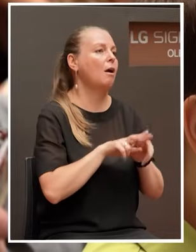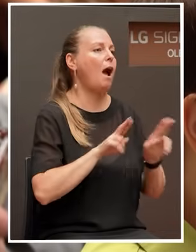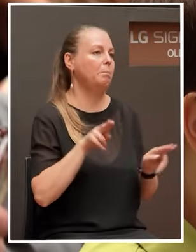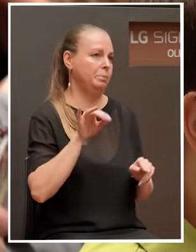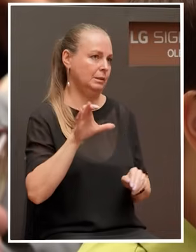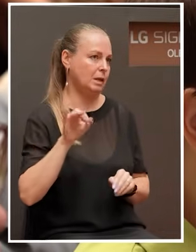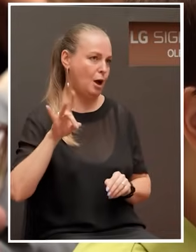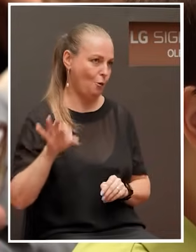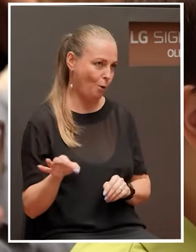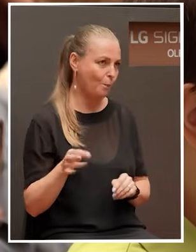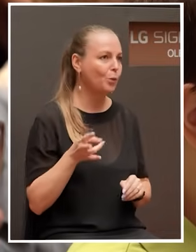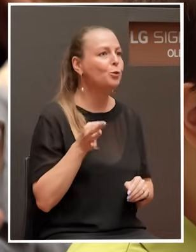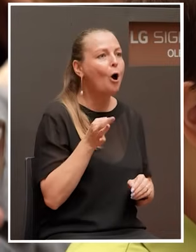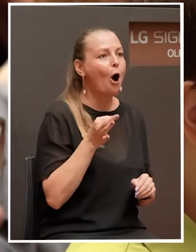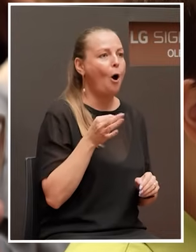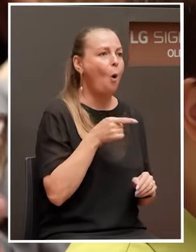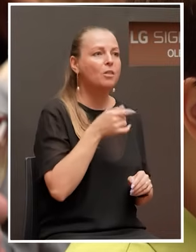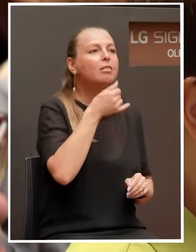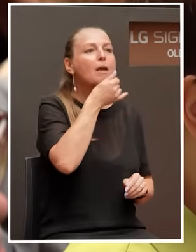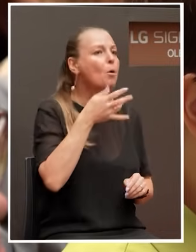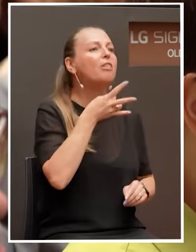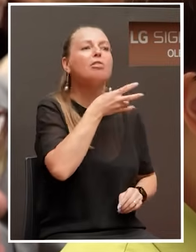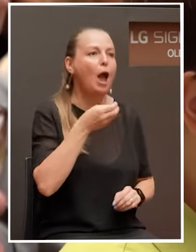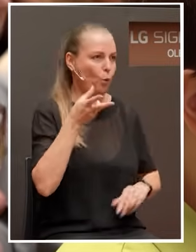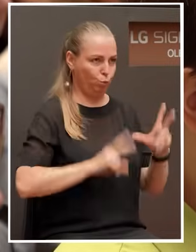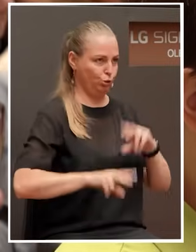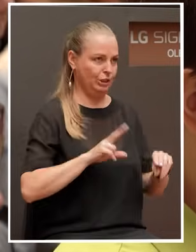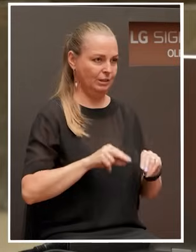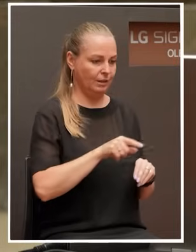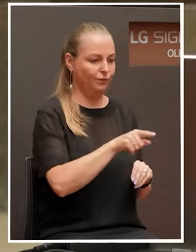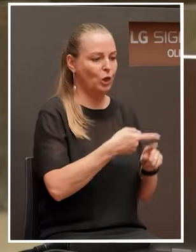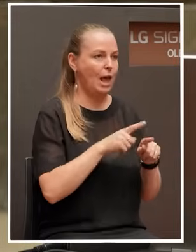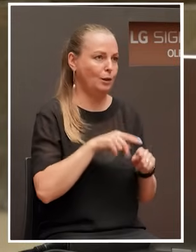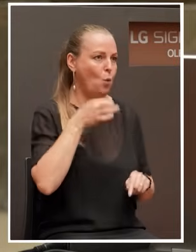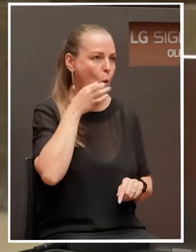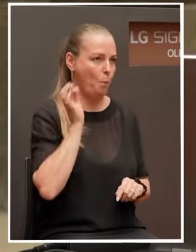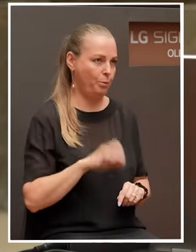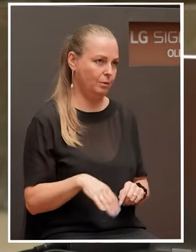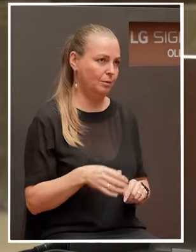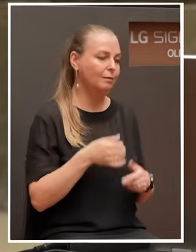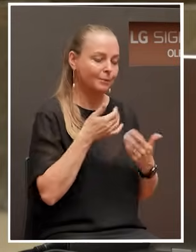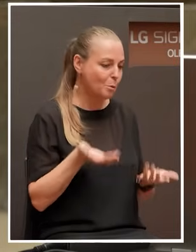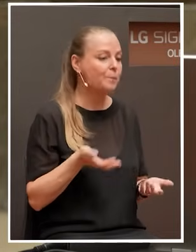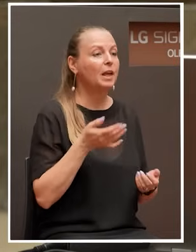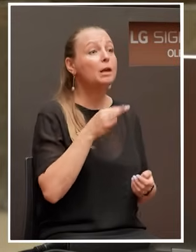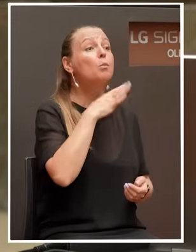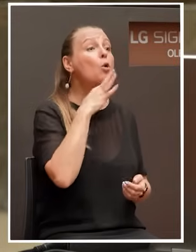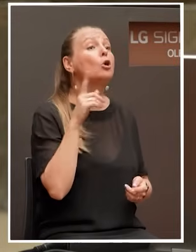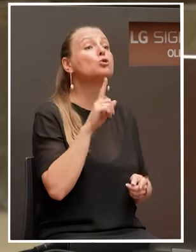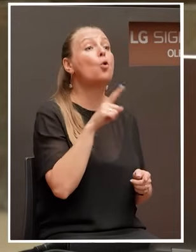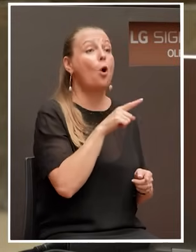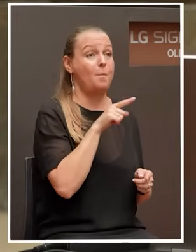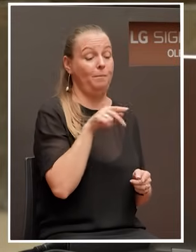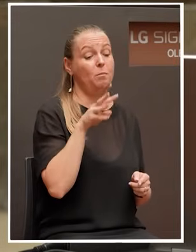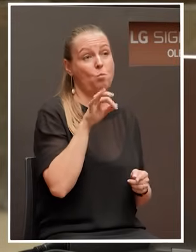учитывать вот этого воздействия Сера, этого опыта. И многое из того, что он делает в это время,